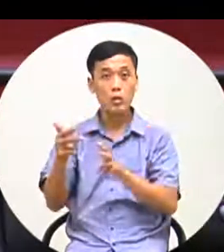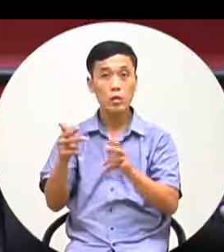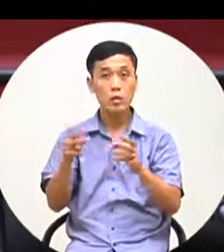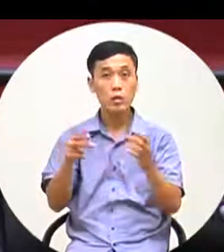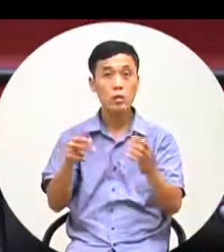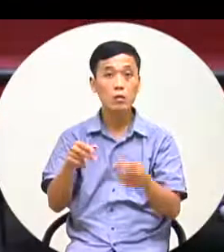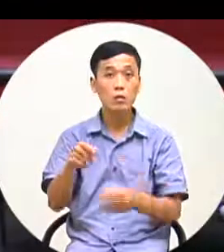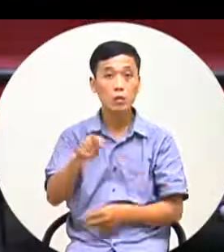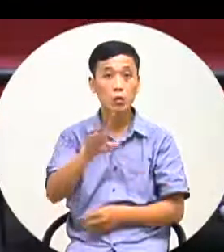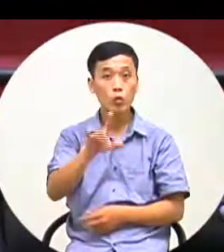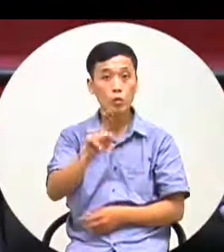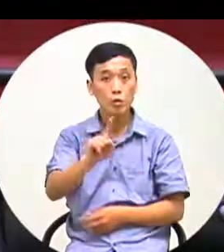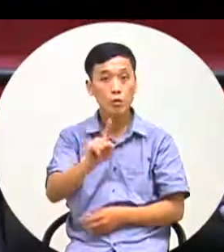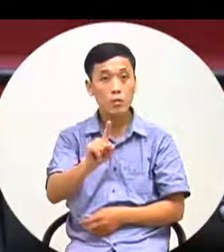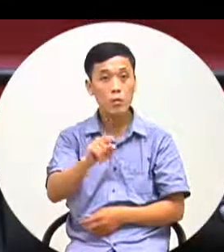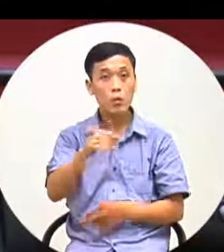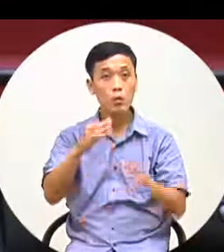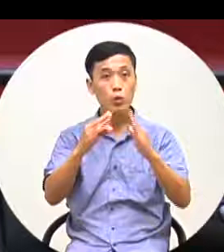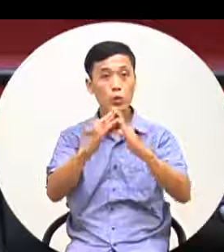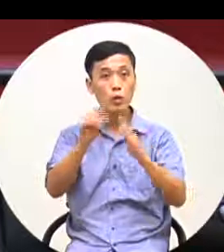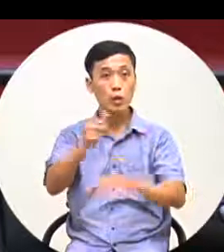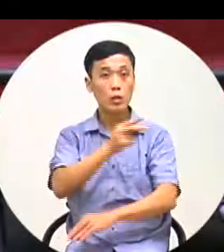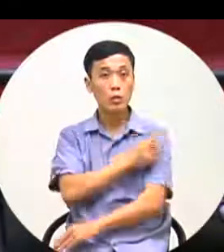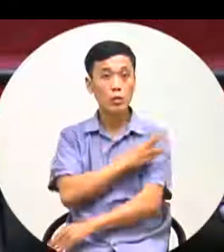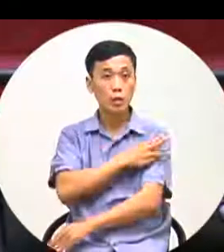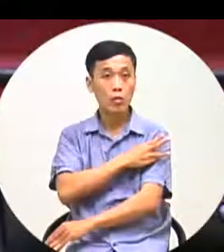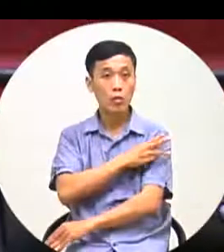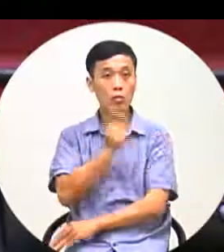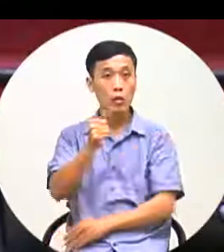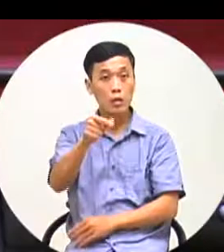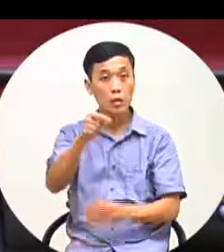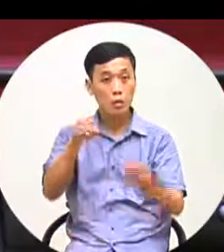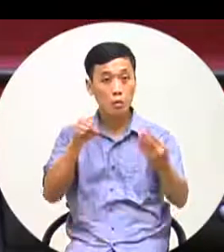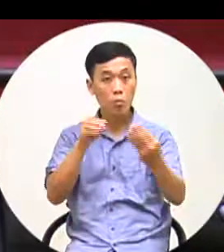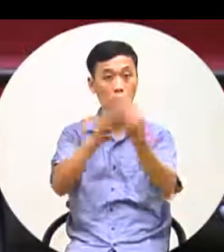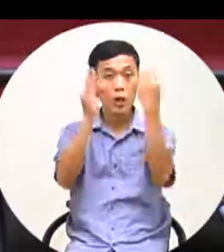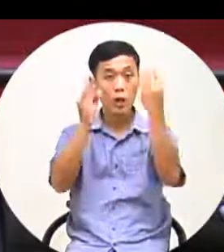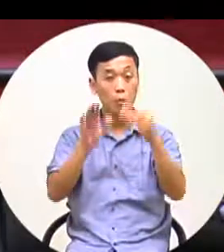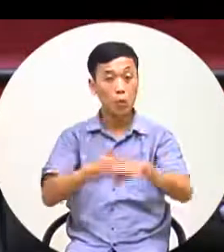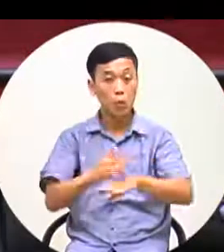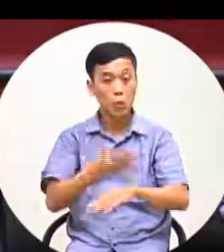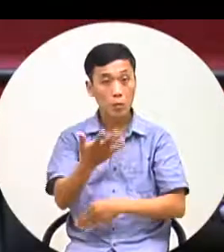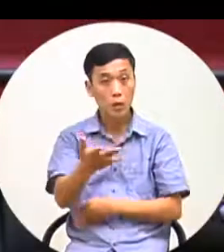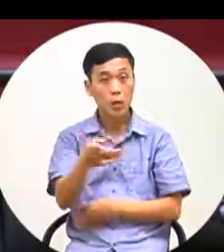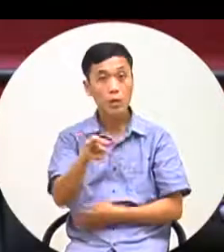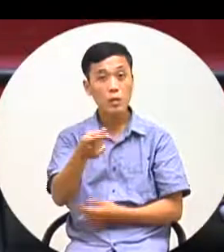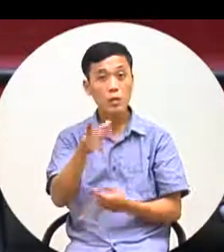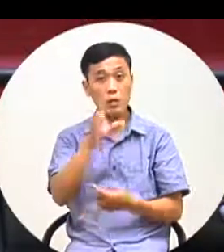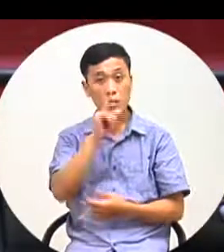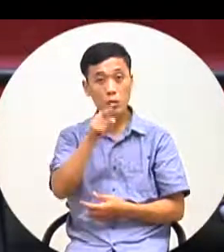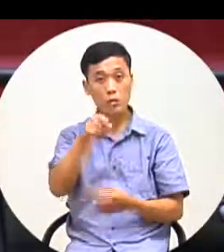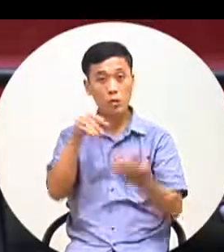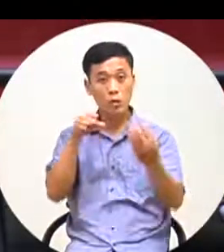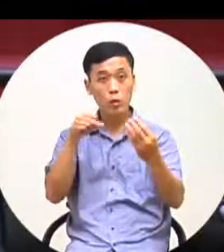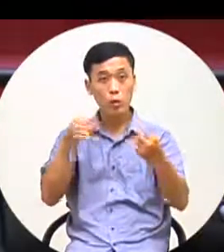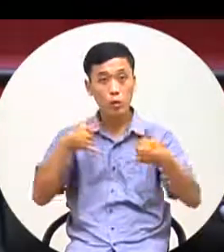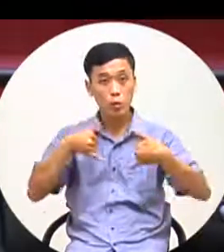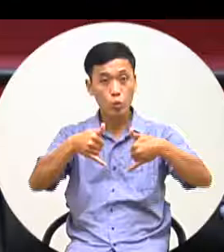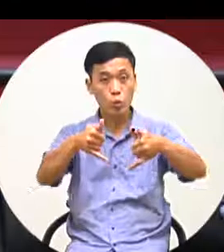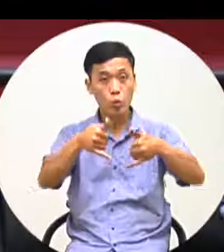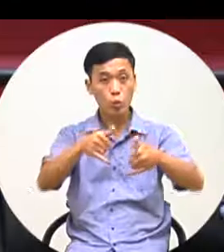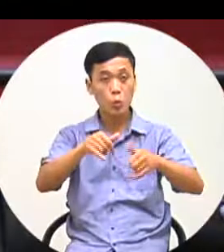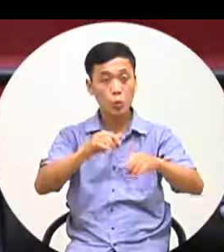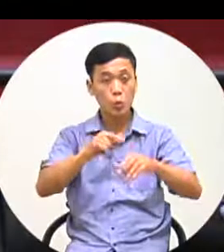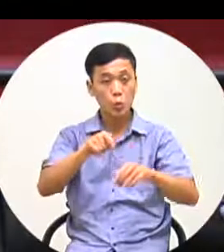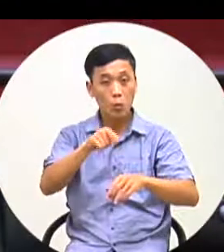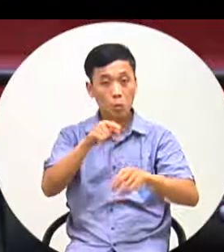哎，这个真的不会发生车祸吗？啊，怎么奇怪会有这样的道路？你知道吗，赵局长，在这里